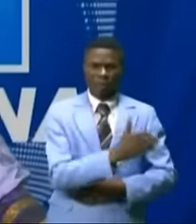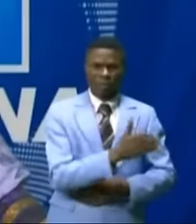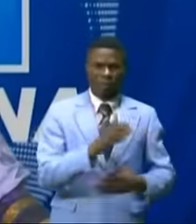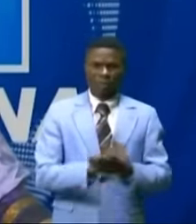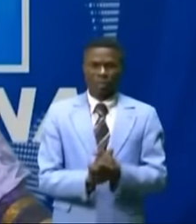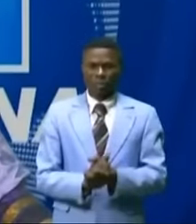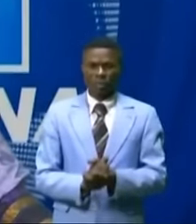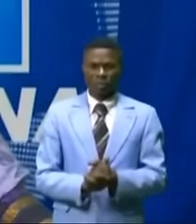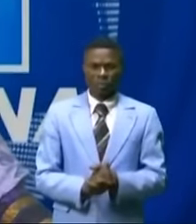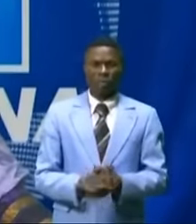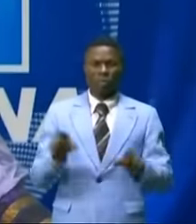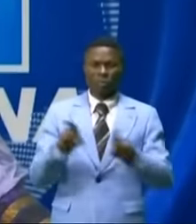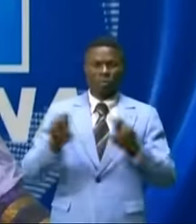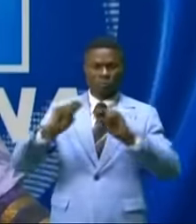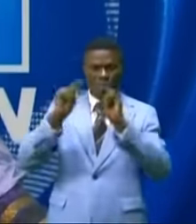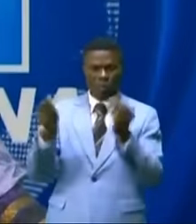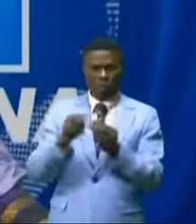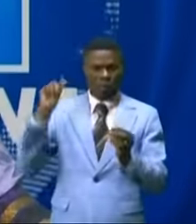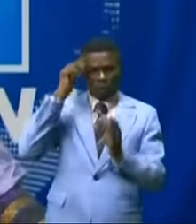Ensuite, la même délégation